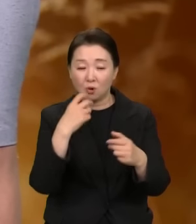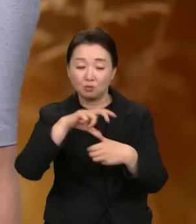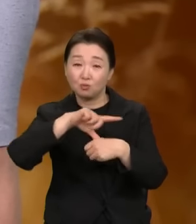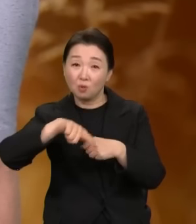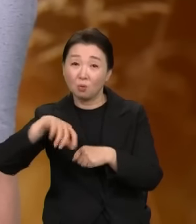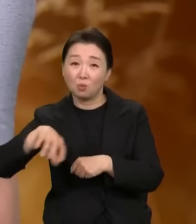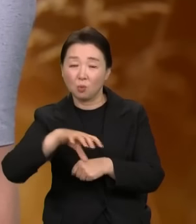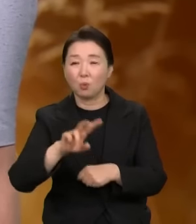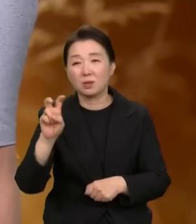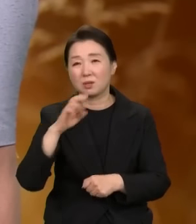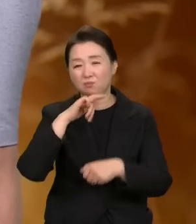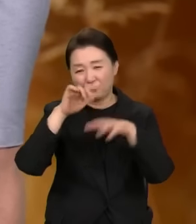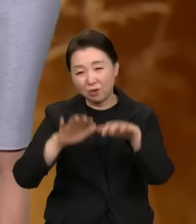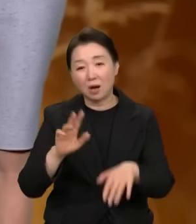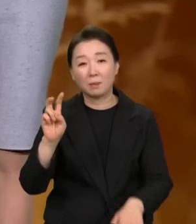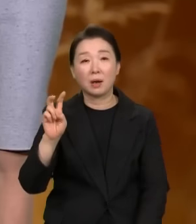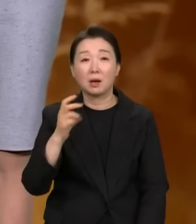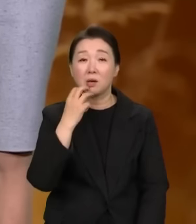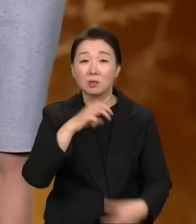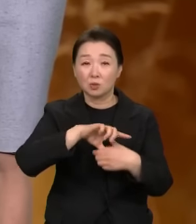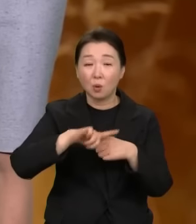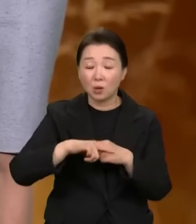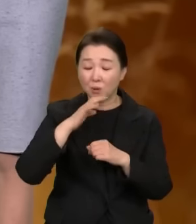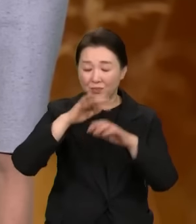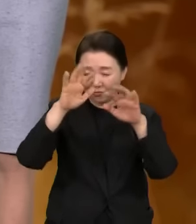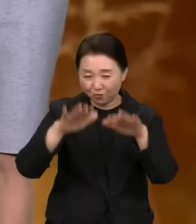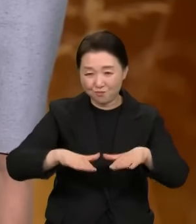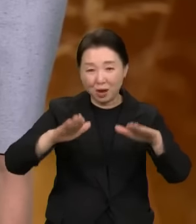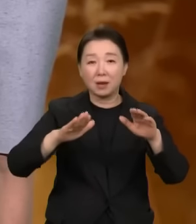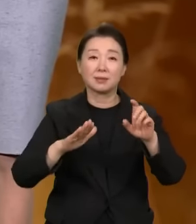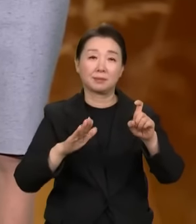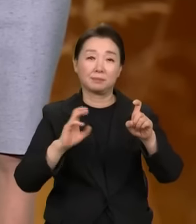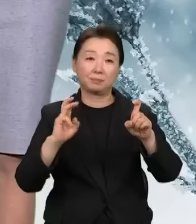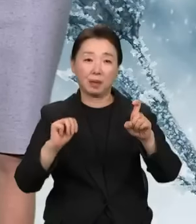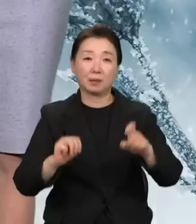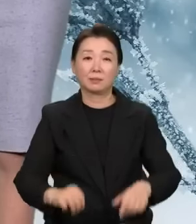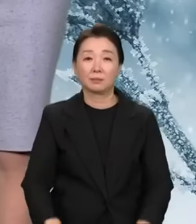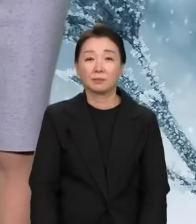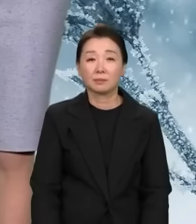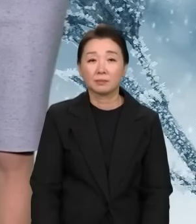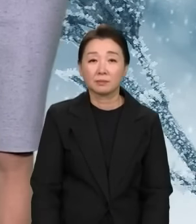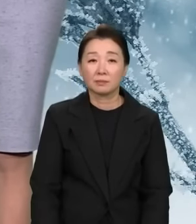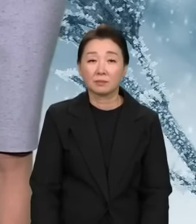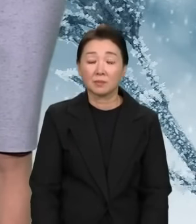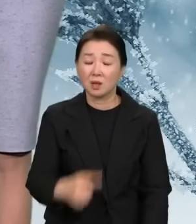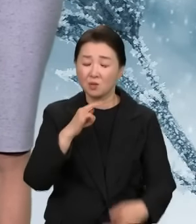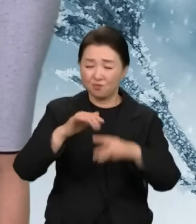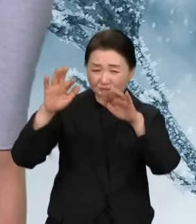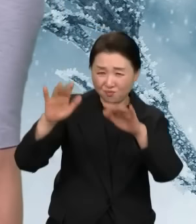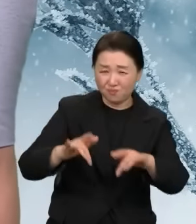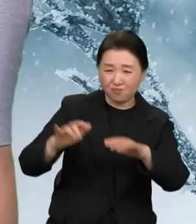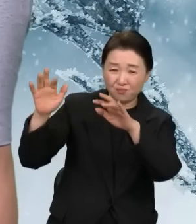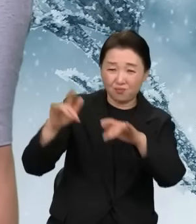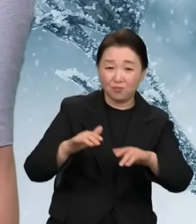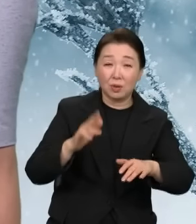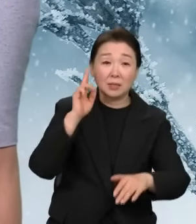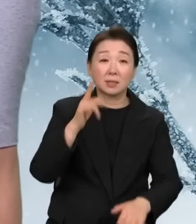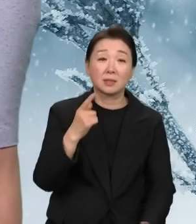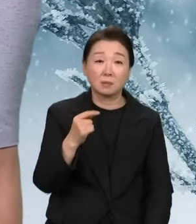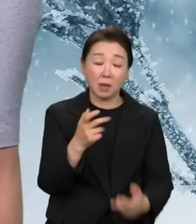넘는 폭설이 예상되고요. 서울에도 많게는 10cm 정도 내리겠습니다. 이렇게 많은 눈이 예보되면서 강원